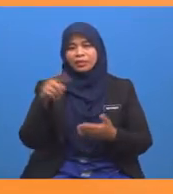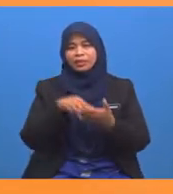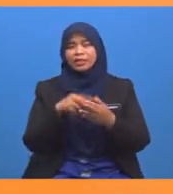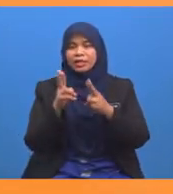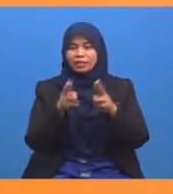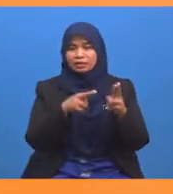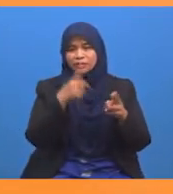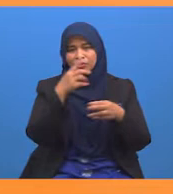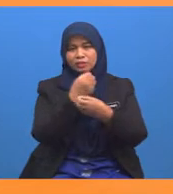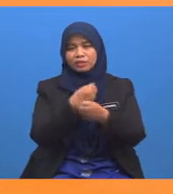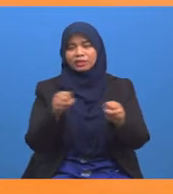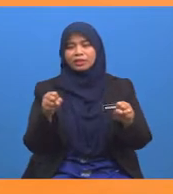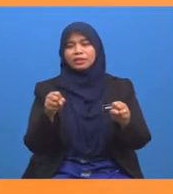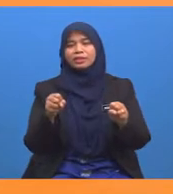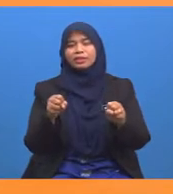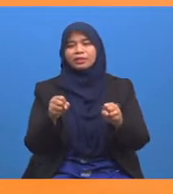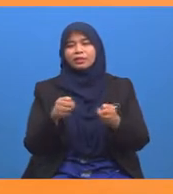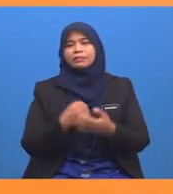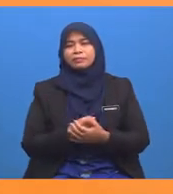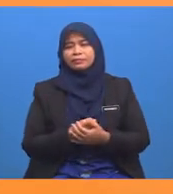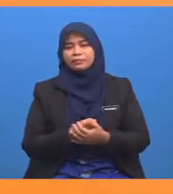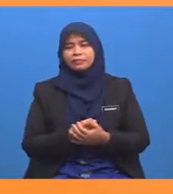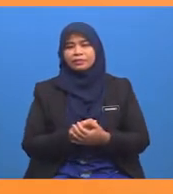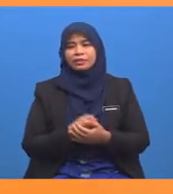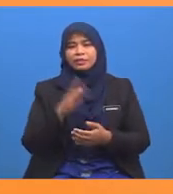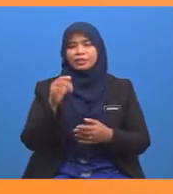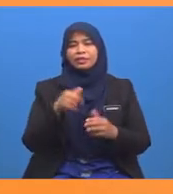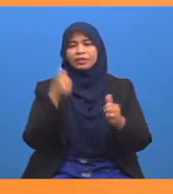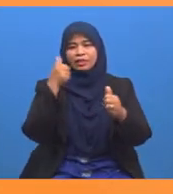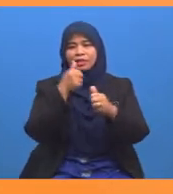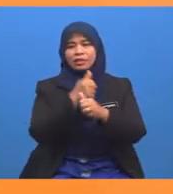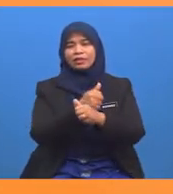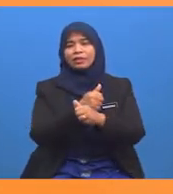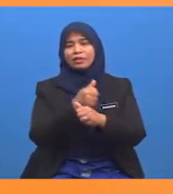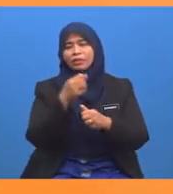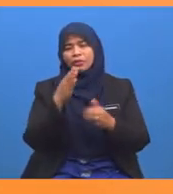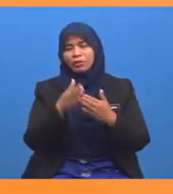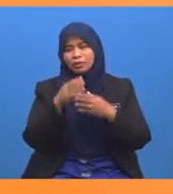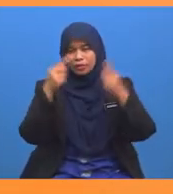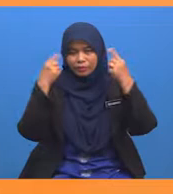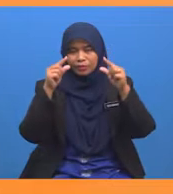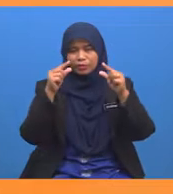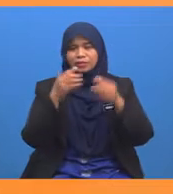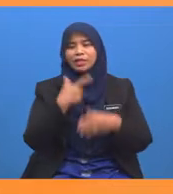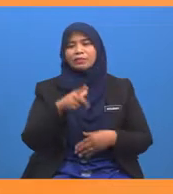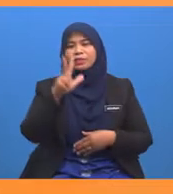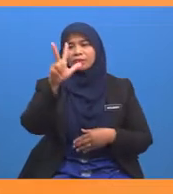untuk menyiapkan penulisan teks kesenian Islam yang diarahkan oleh gurunya selama